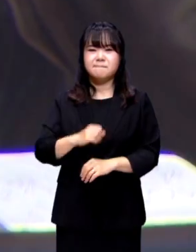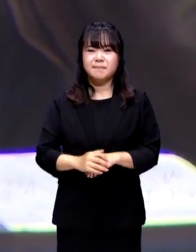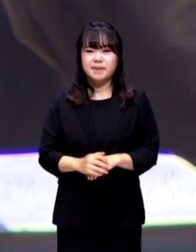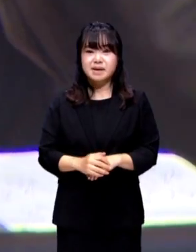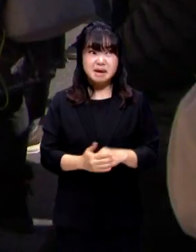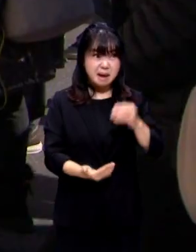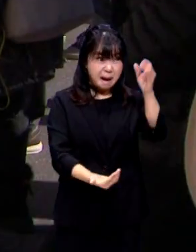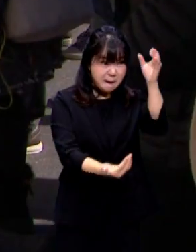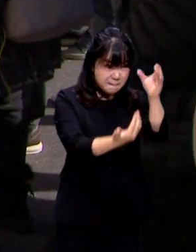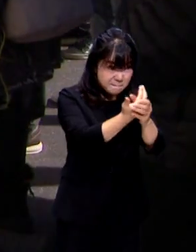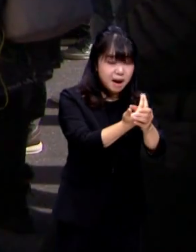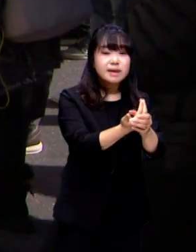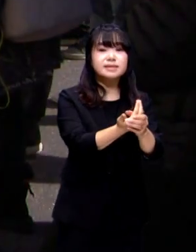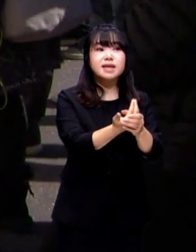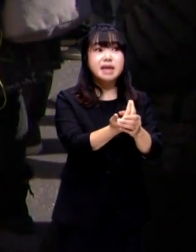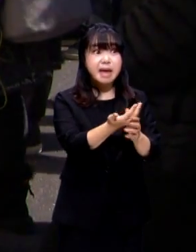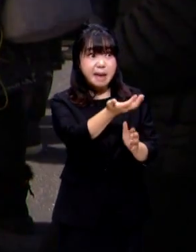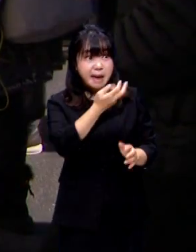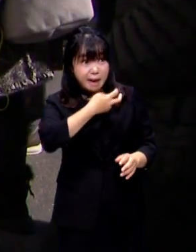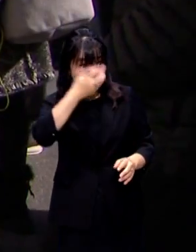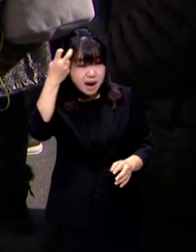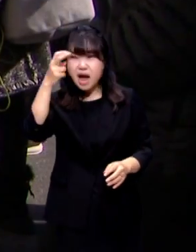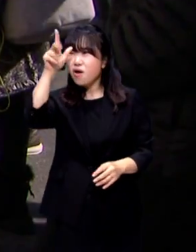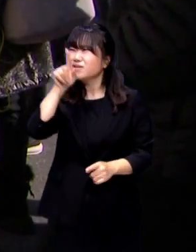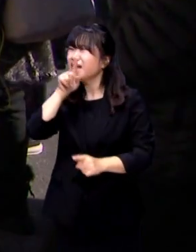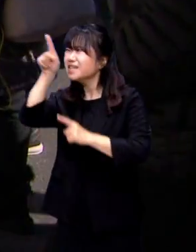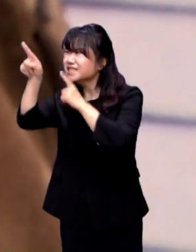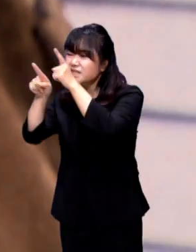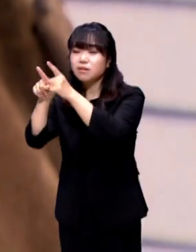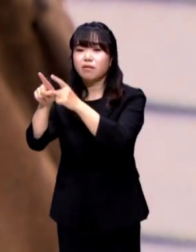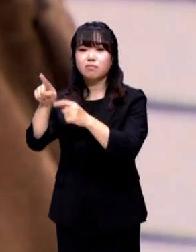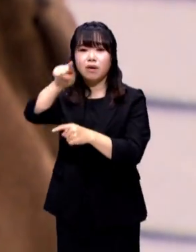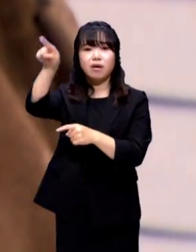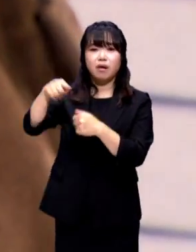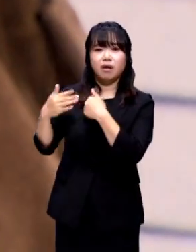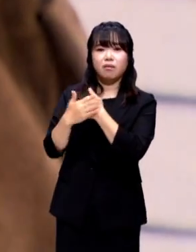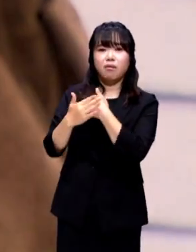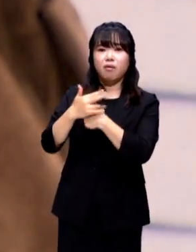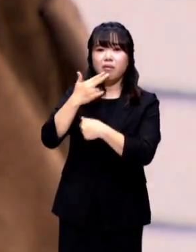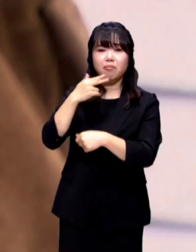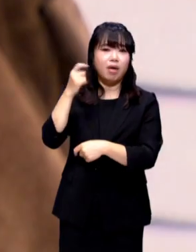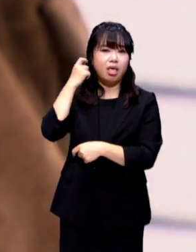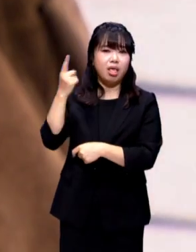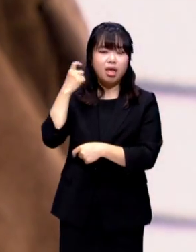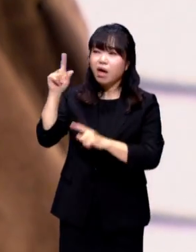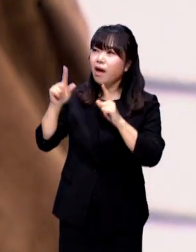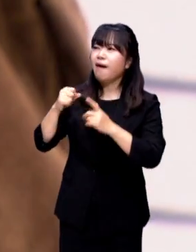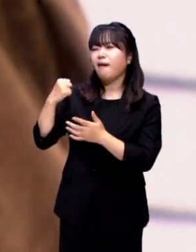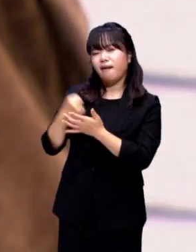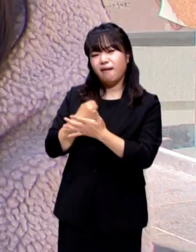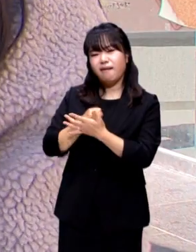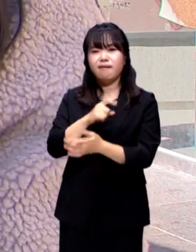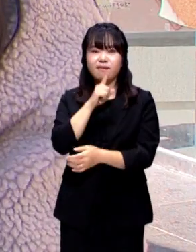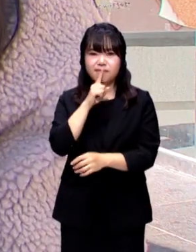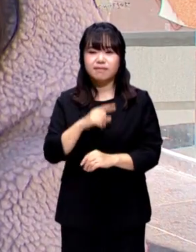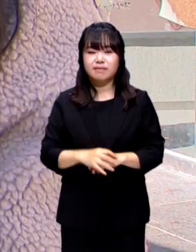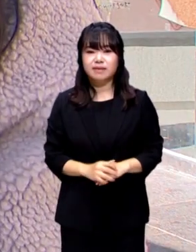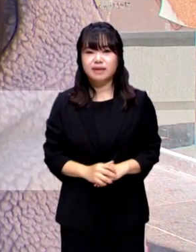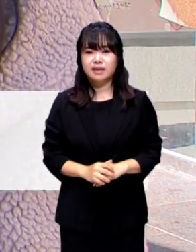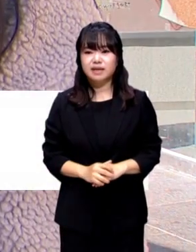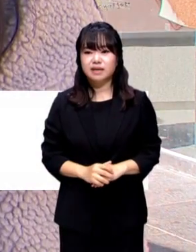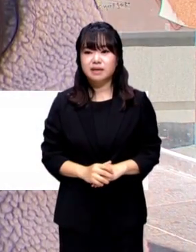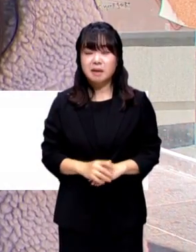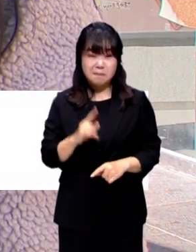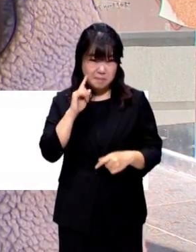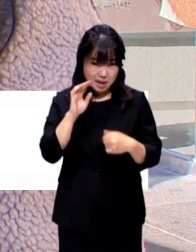큰 사고가 발생할 것을 시민들이 미리 알렸는데도 경찰과 지자체의 조치가 너무나 미흡했다는 반응입니다.